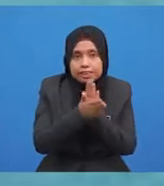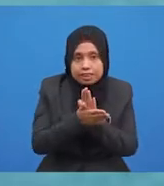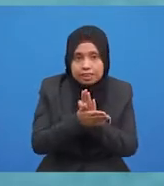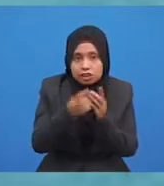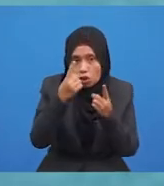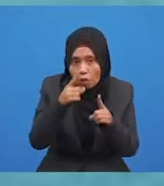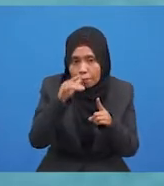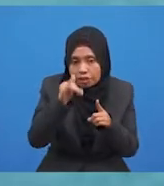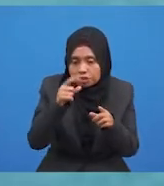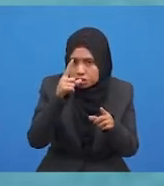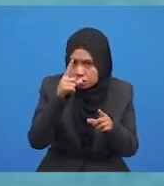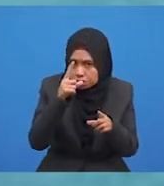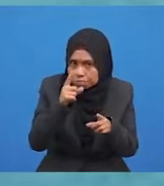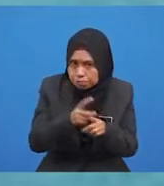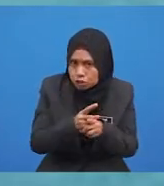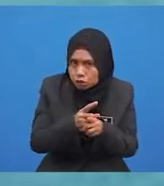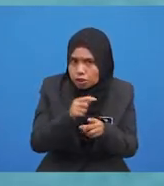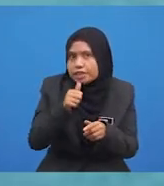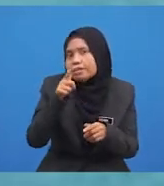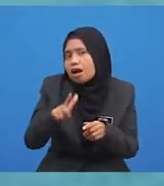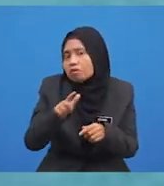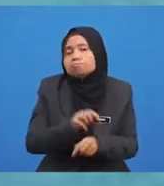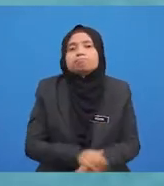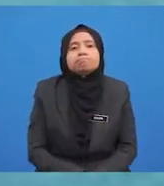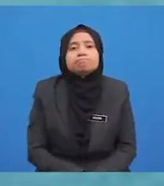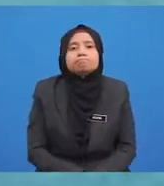Jadi, jawapan yang sepatutnya ialah